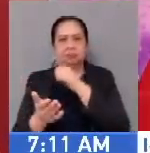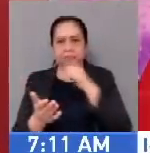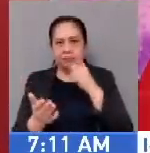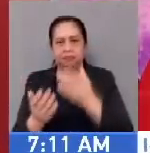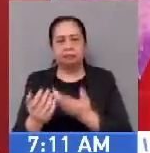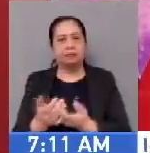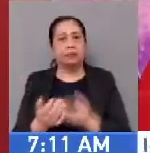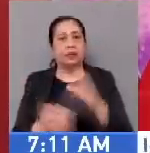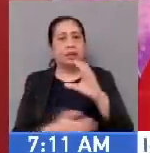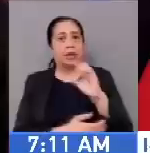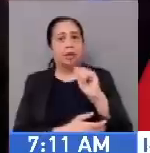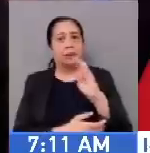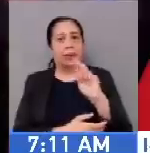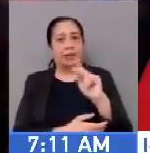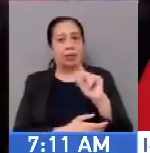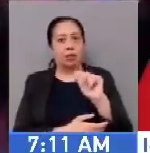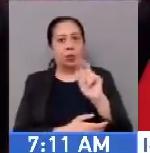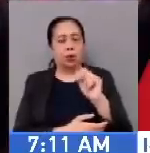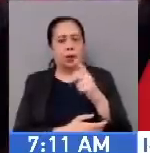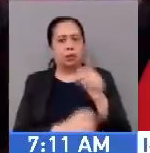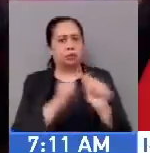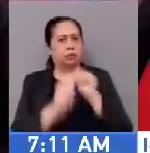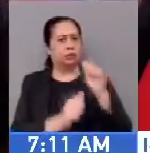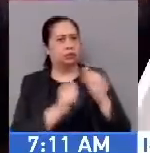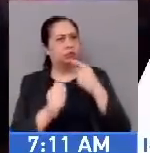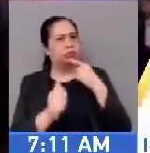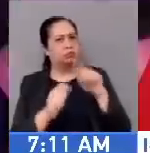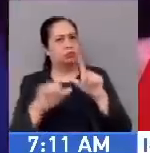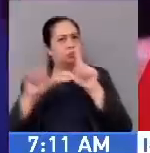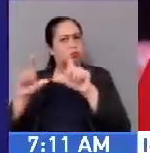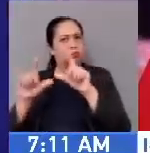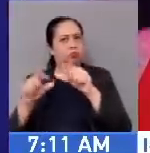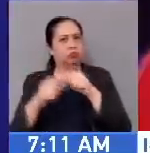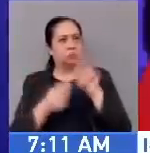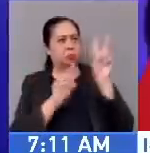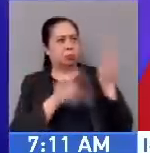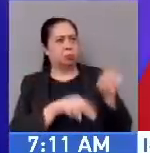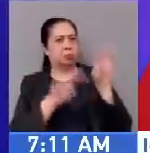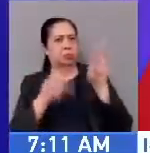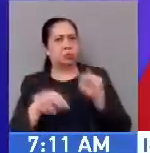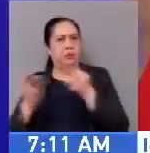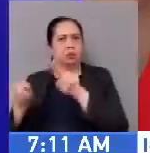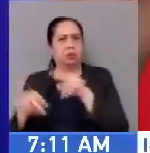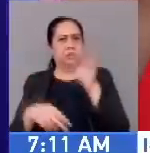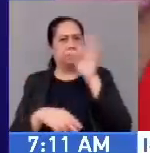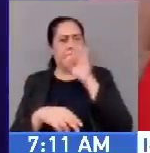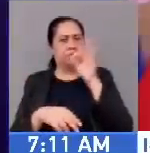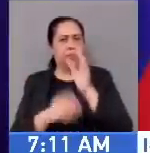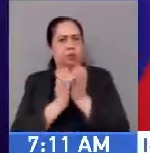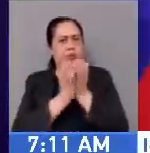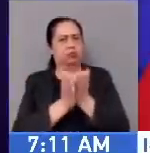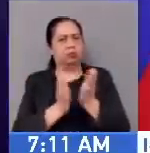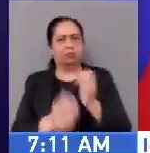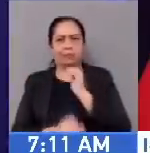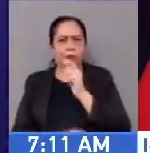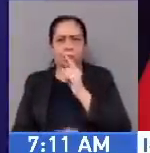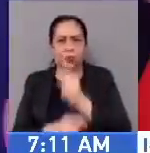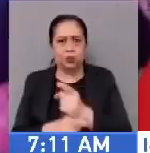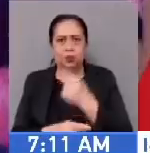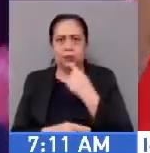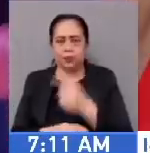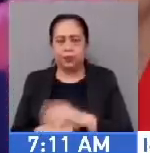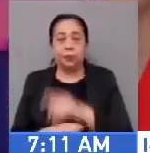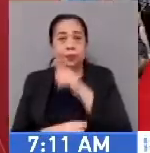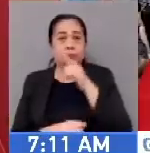naman, itinanggi ni Robredo ang mga ligasyon na minamaliit niya ang kakayahan ng mga Pinoy seafarer. Nag-courtesy call din si Robredo kay Mayor